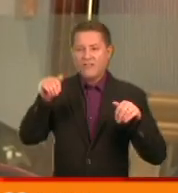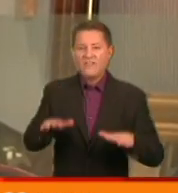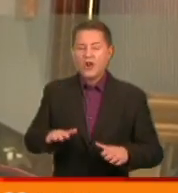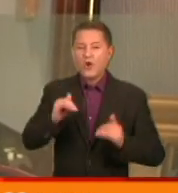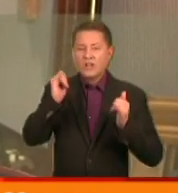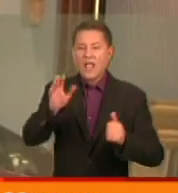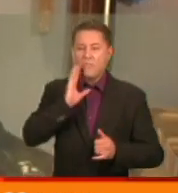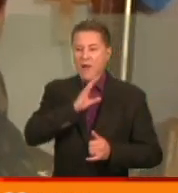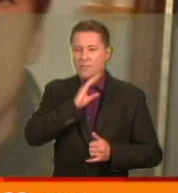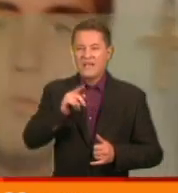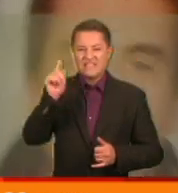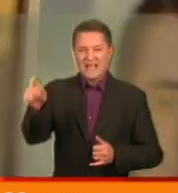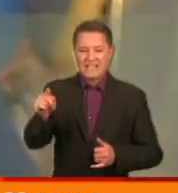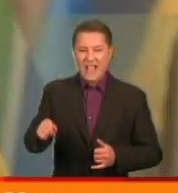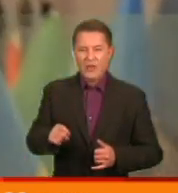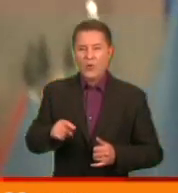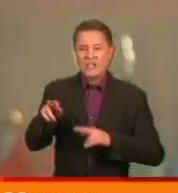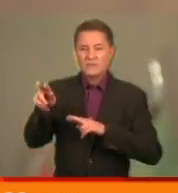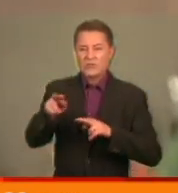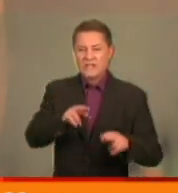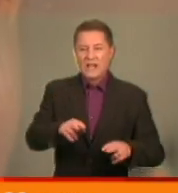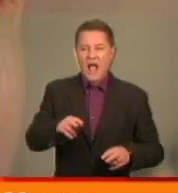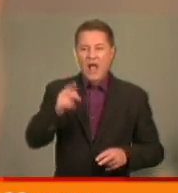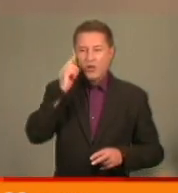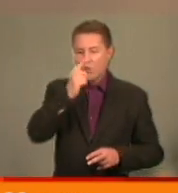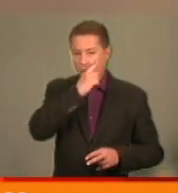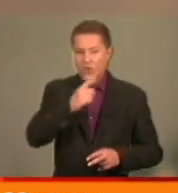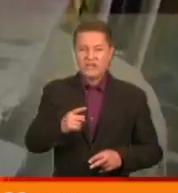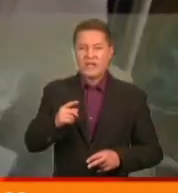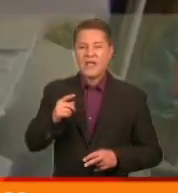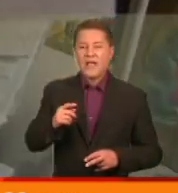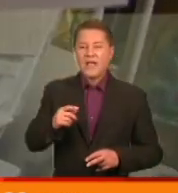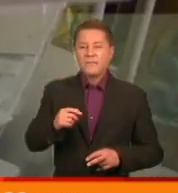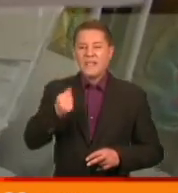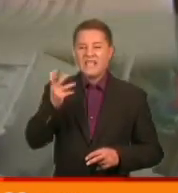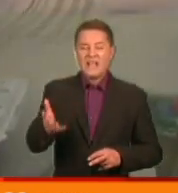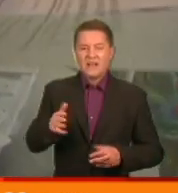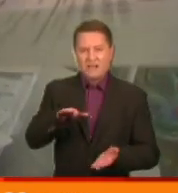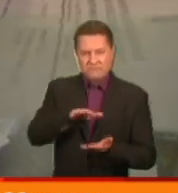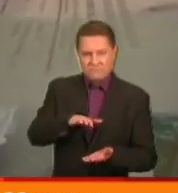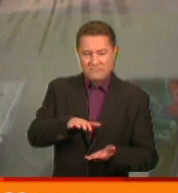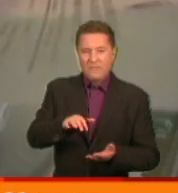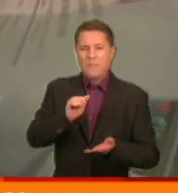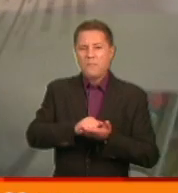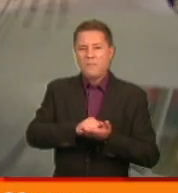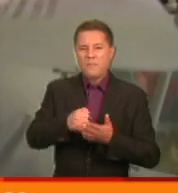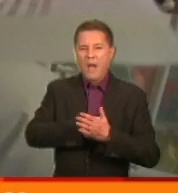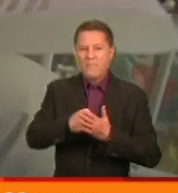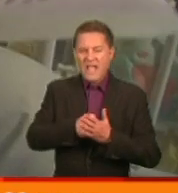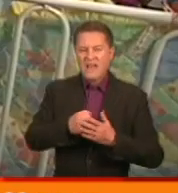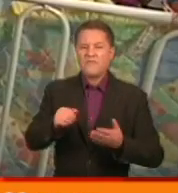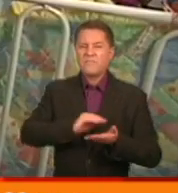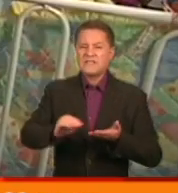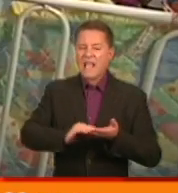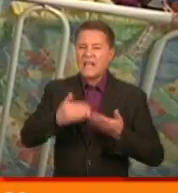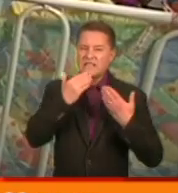За нею в кімнаті сина зусібіч спостерігають Жорині очі. На колінях кількакілограмовий стіс паперів, які вона списала, звертаючись